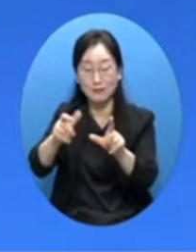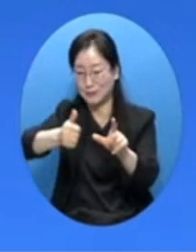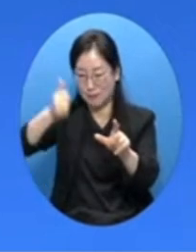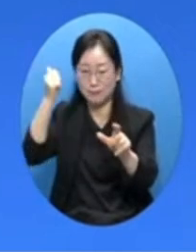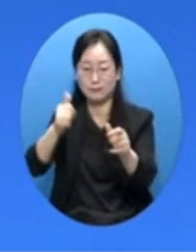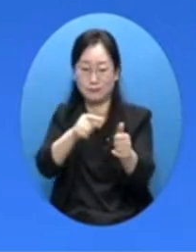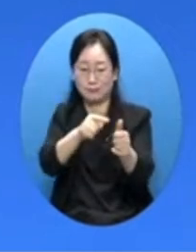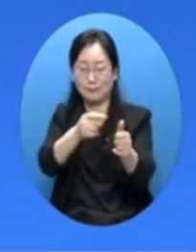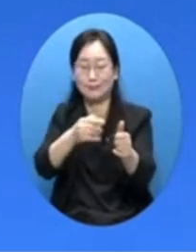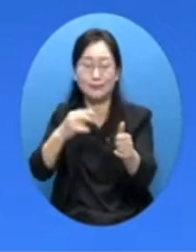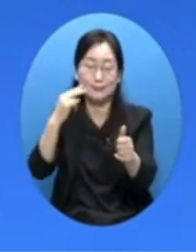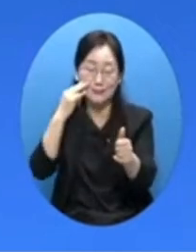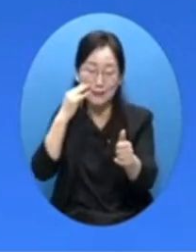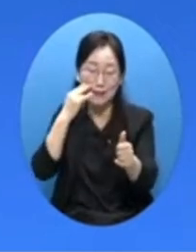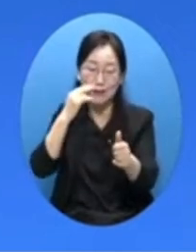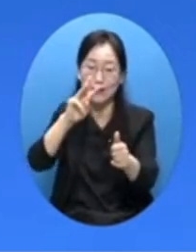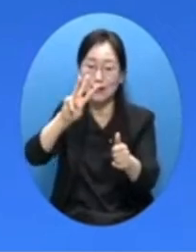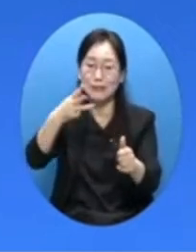그래서 에녹은